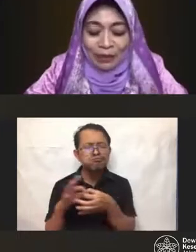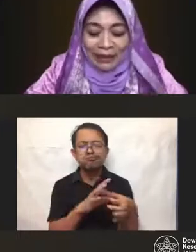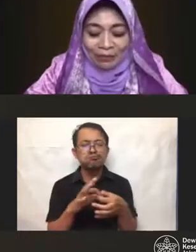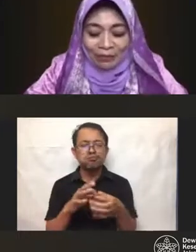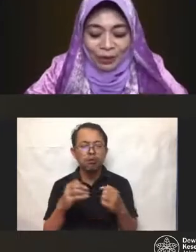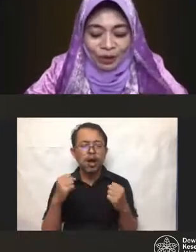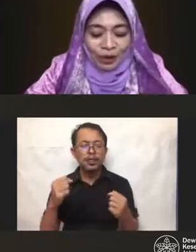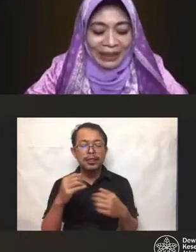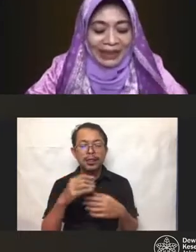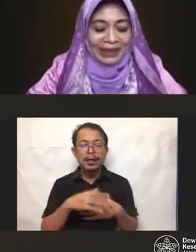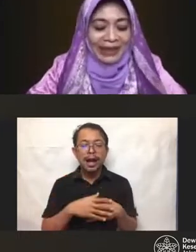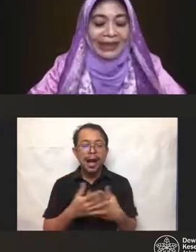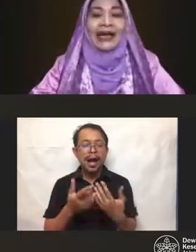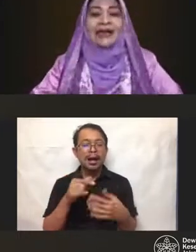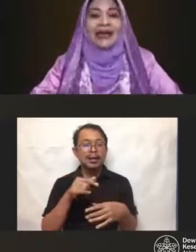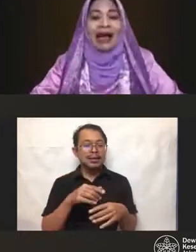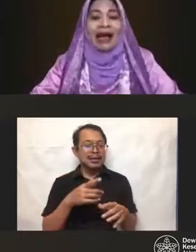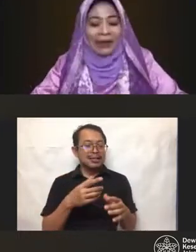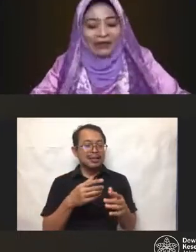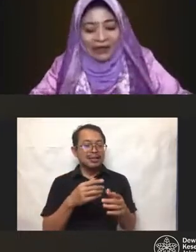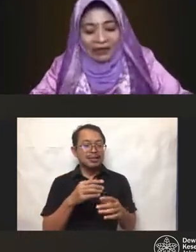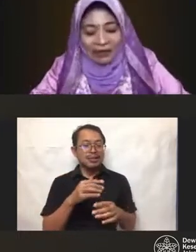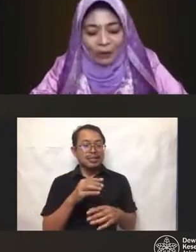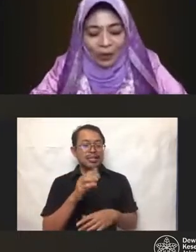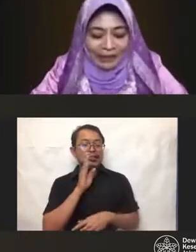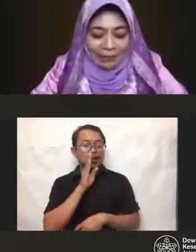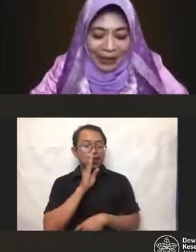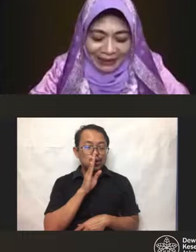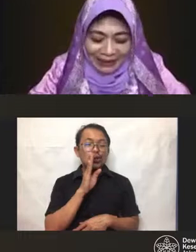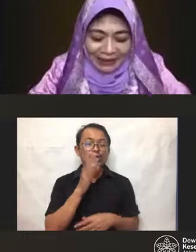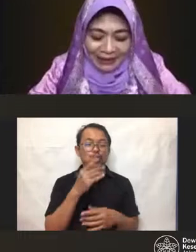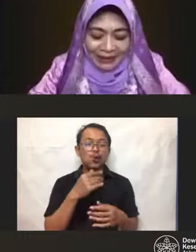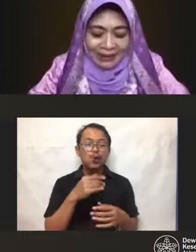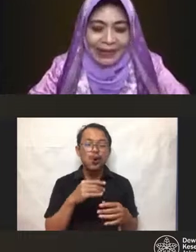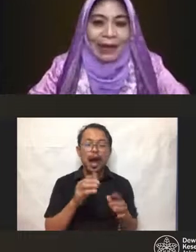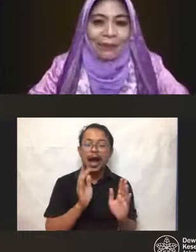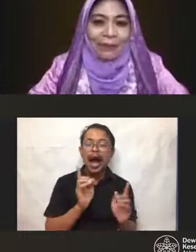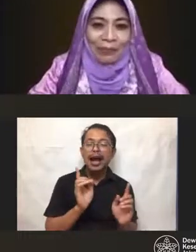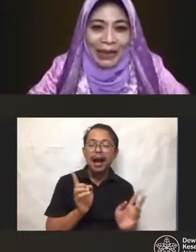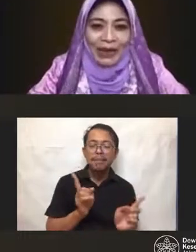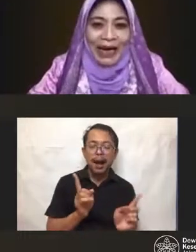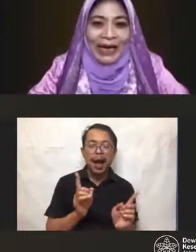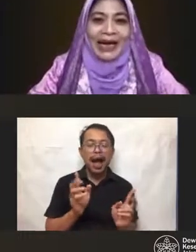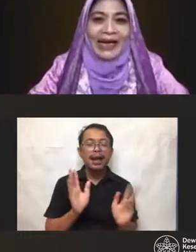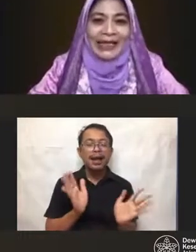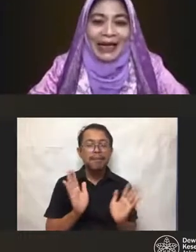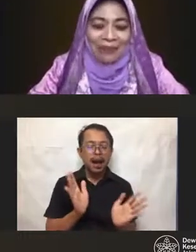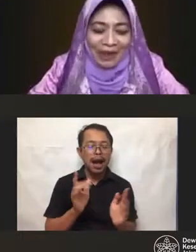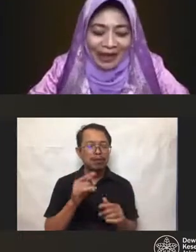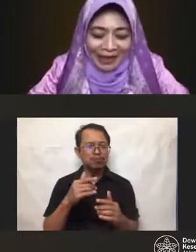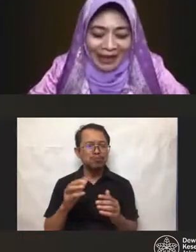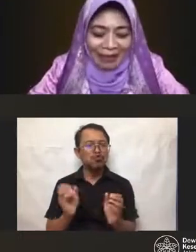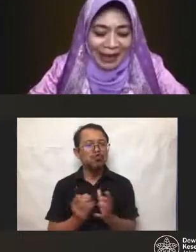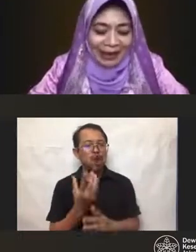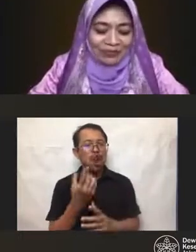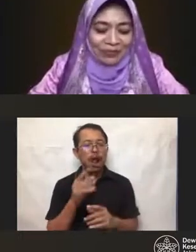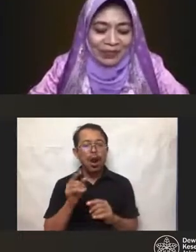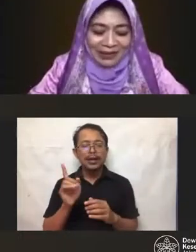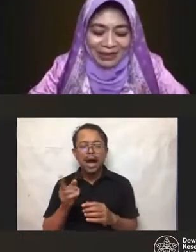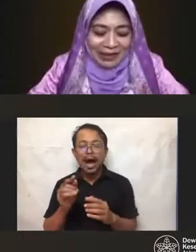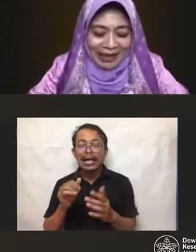itu lebih banyak muncul beriringan dengan apa event-event politik praktis. Ketika pemilu kada, ketika pilkada,